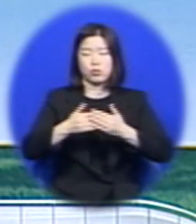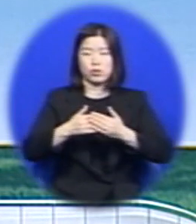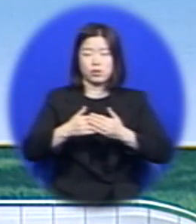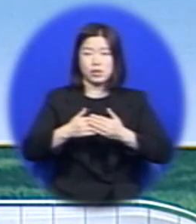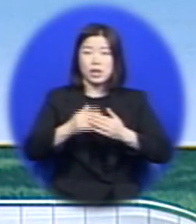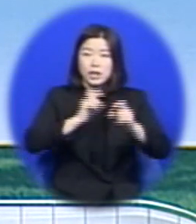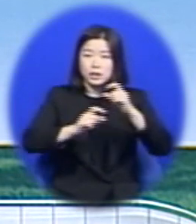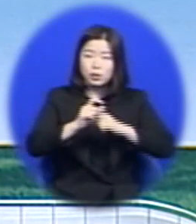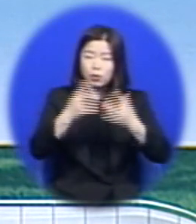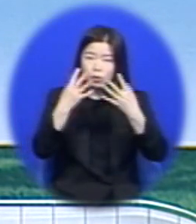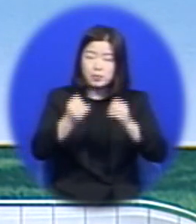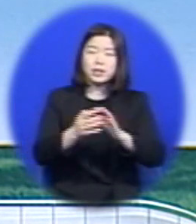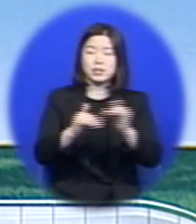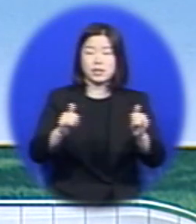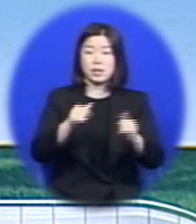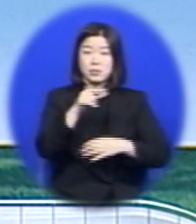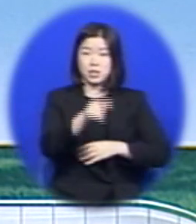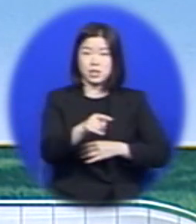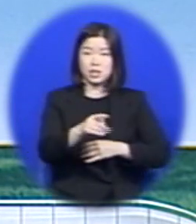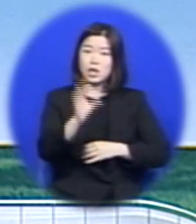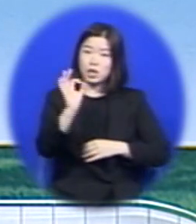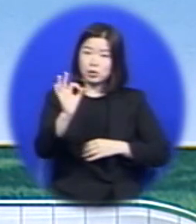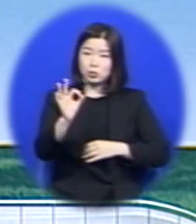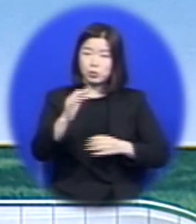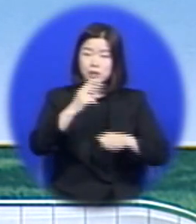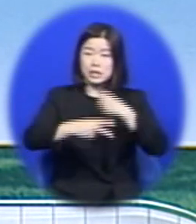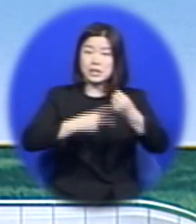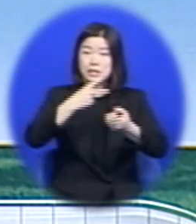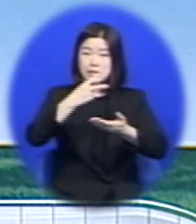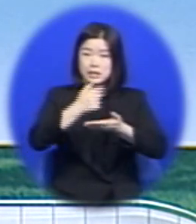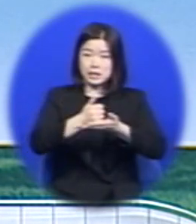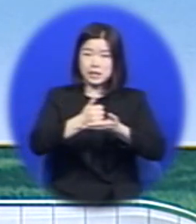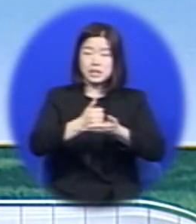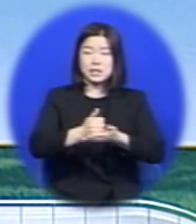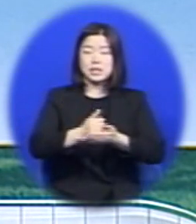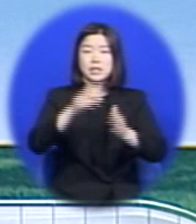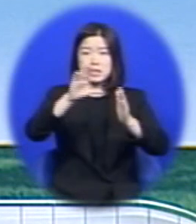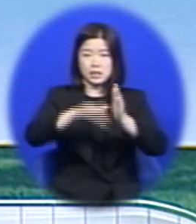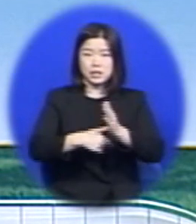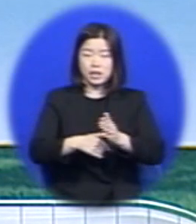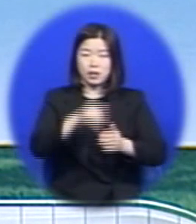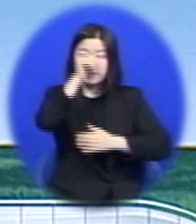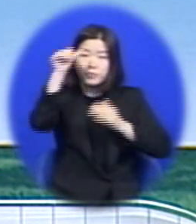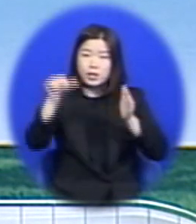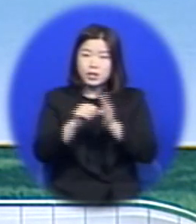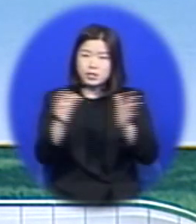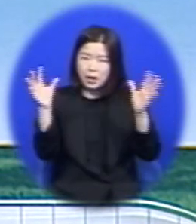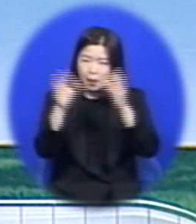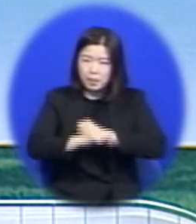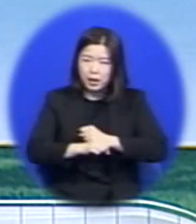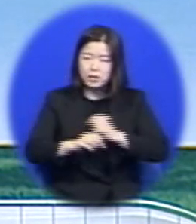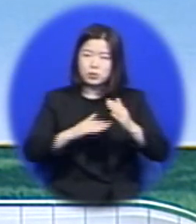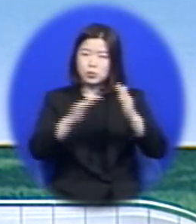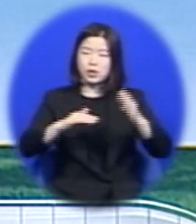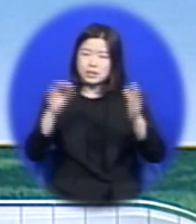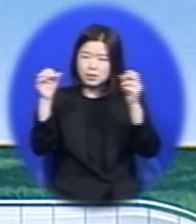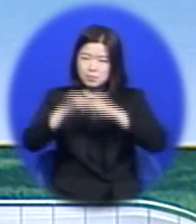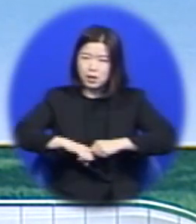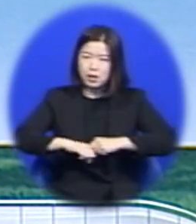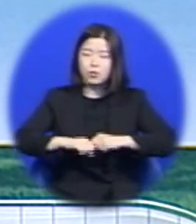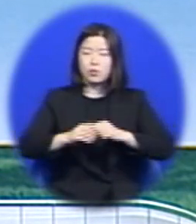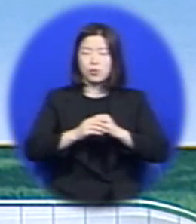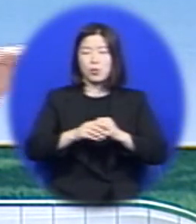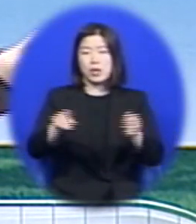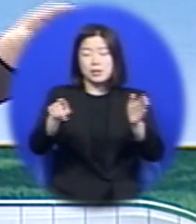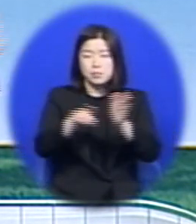사람들이 이 돈이 신인 시대에 인생이 망가지고 가정이 망가지고 믿음을